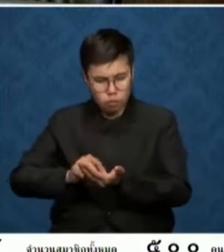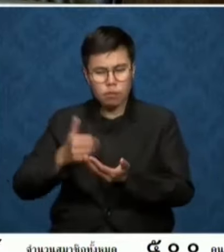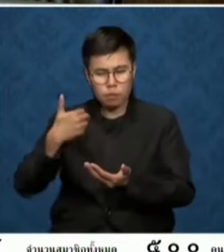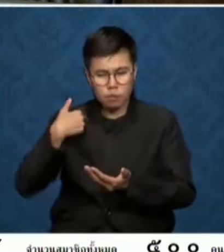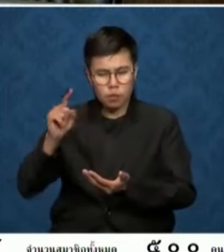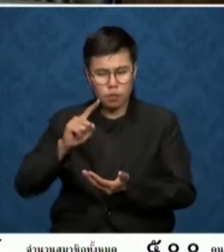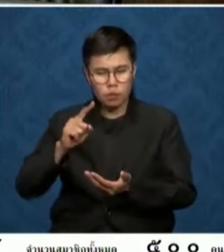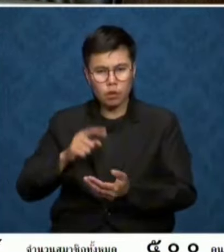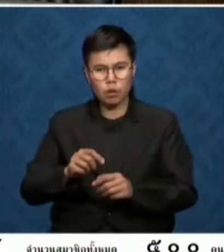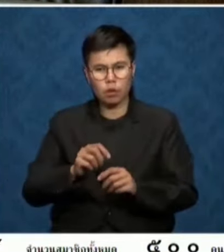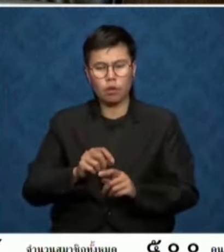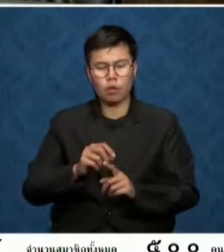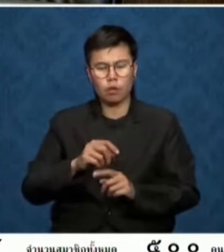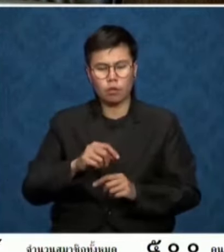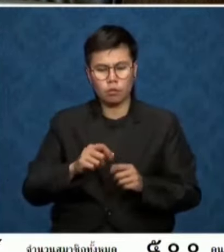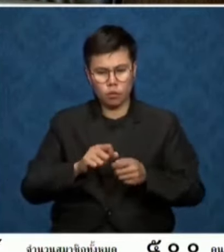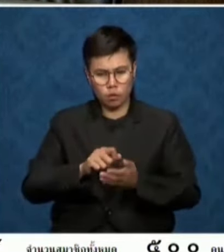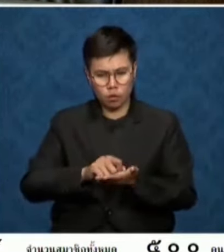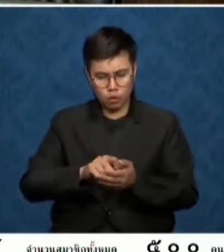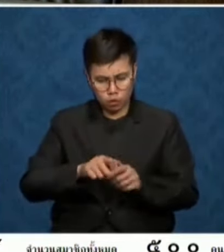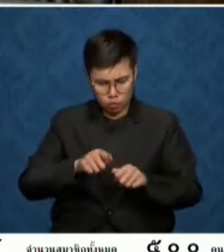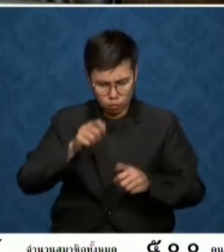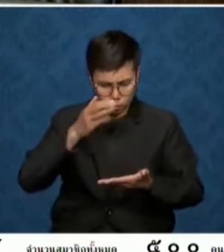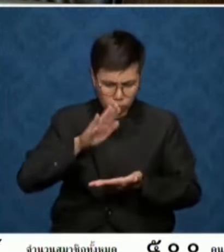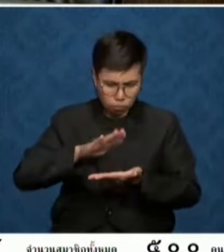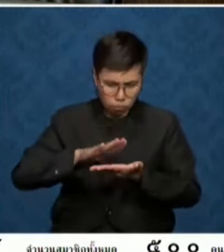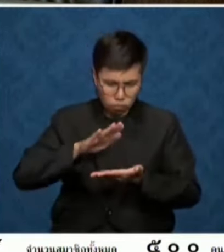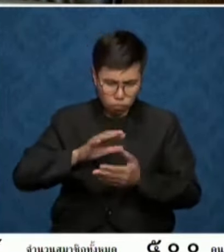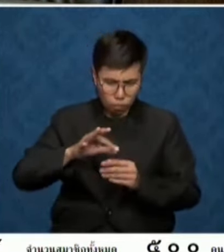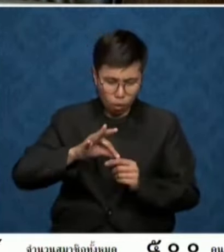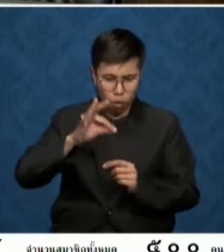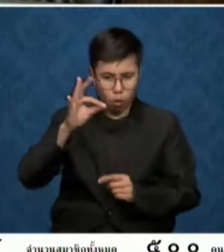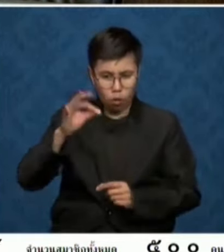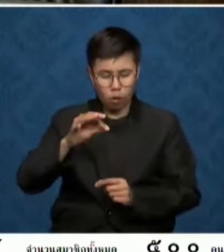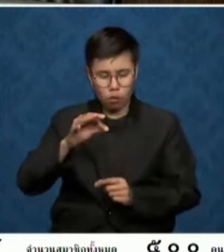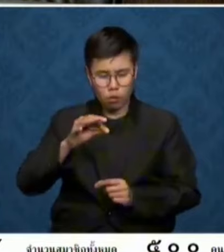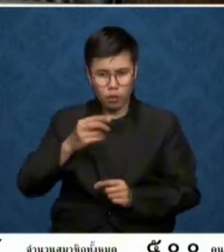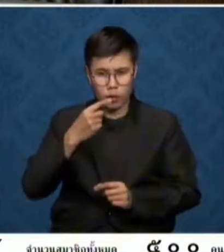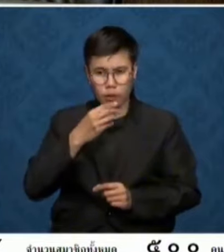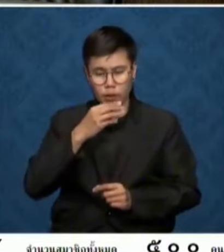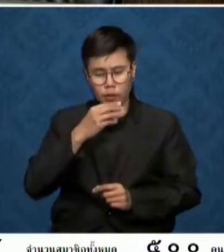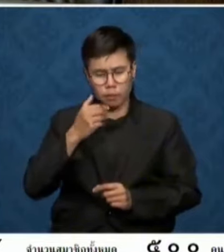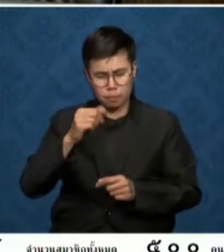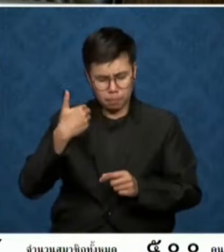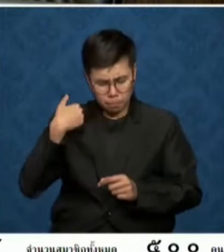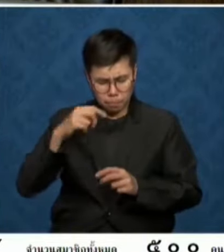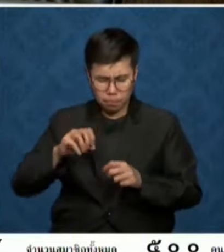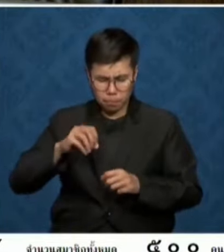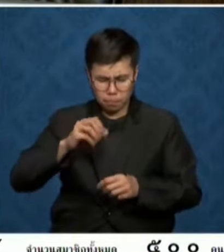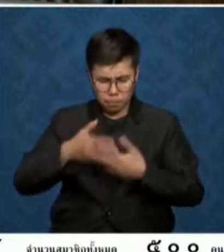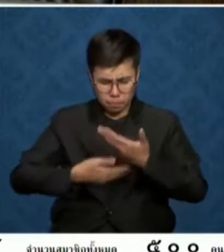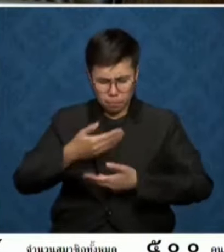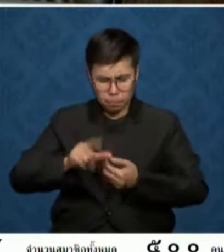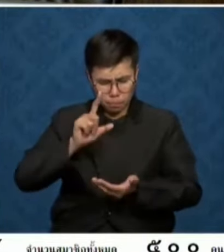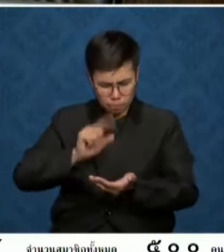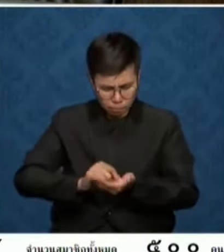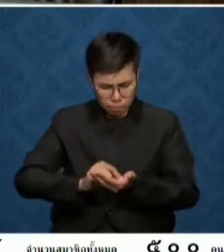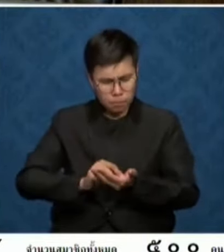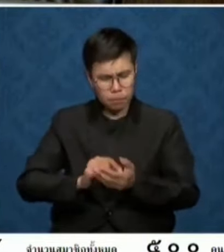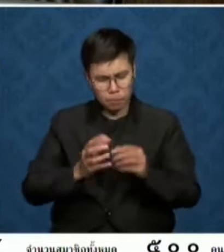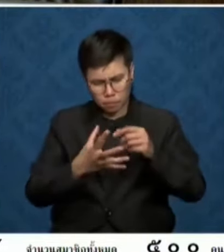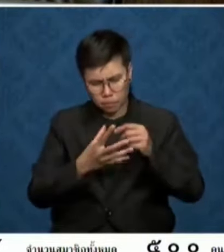ที่เป็นพืชของครัวเรือนนั้นก็ยังราคาตกรองกองที่